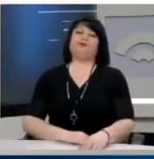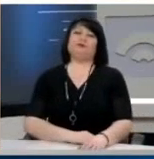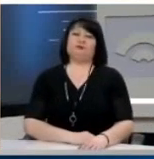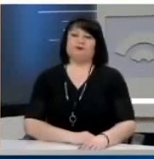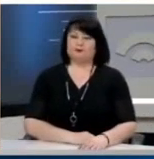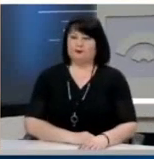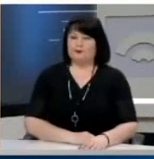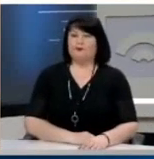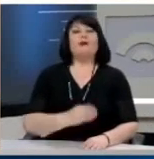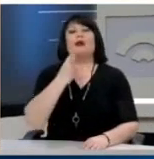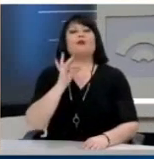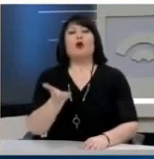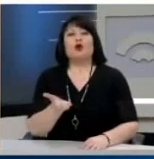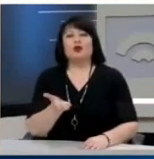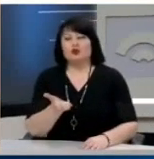Διότι,